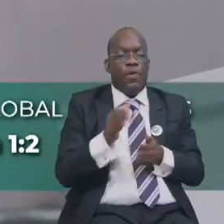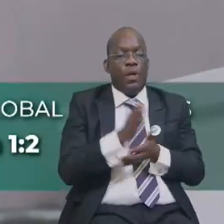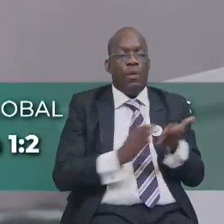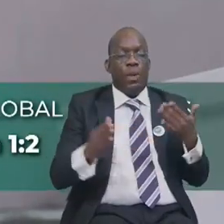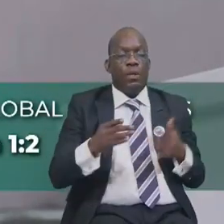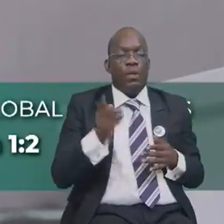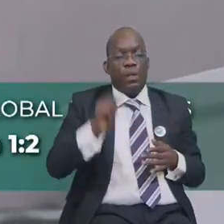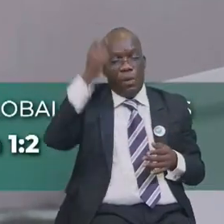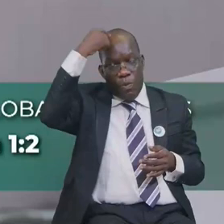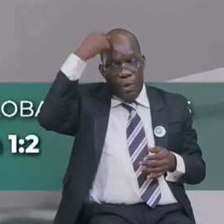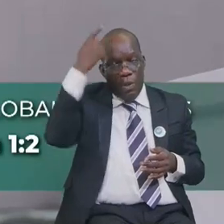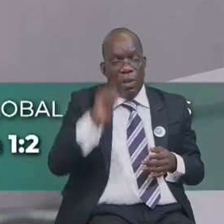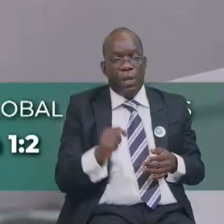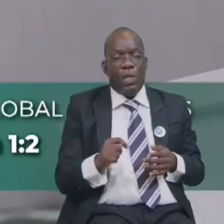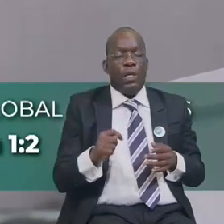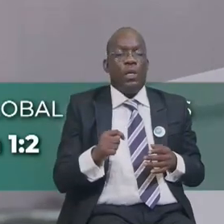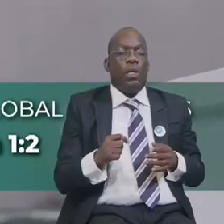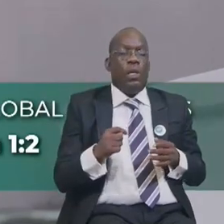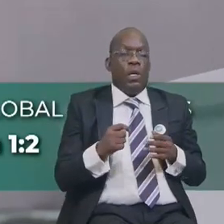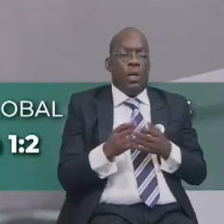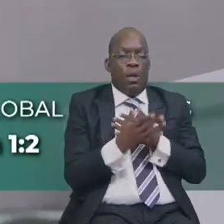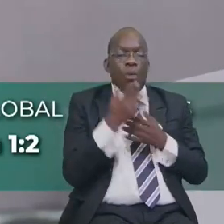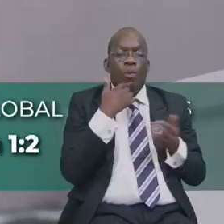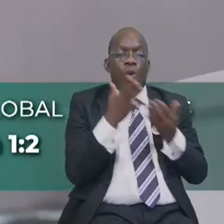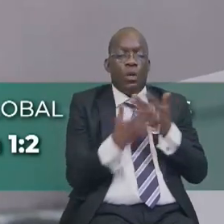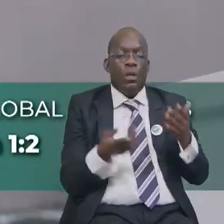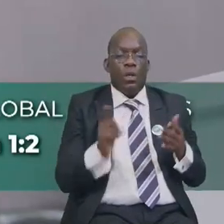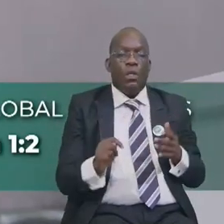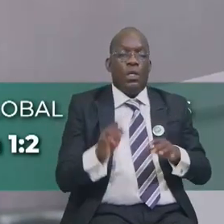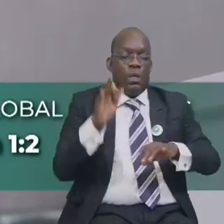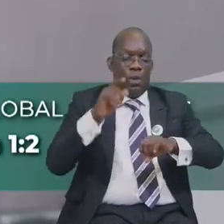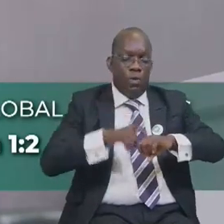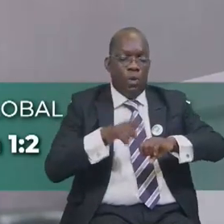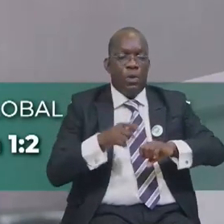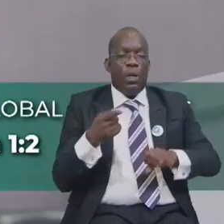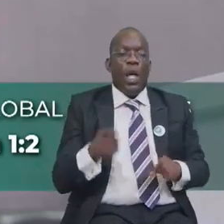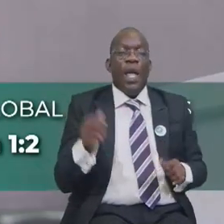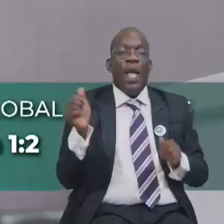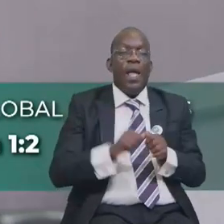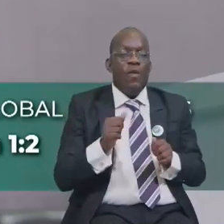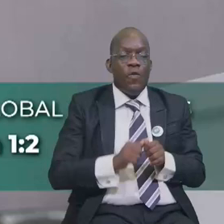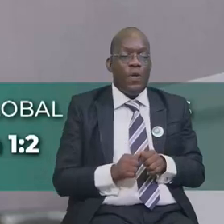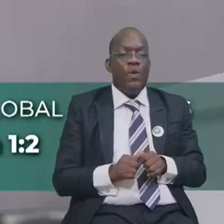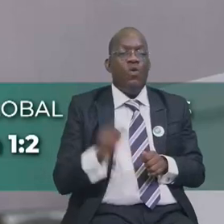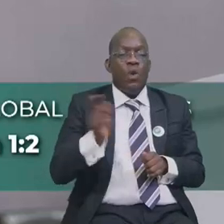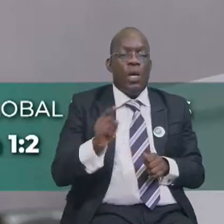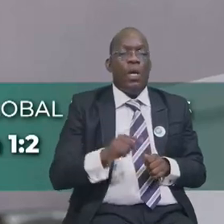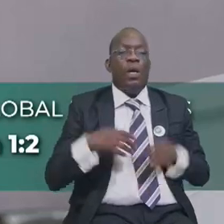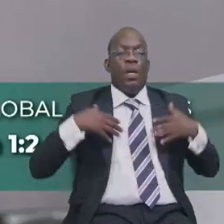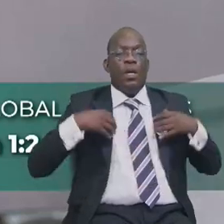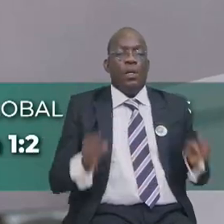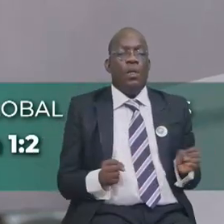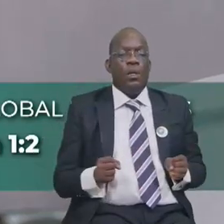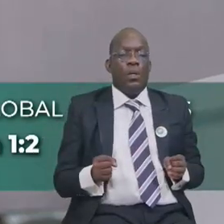J'ai guéri un homme tout entier. C'est-à-dire toute partie, les nerfs, tout. J'ai guéri l'homme tout